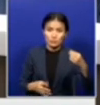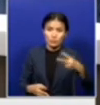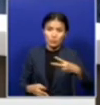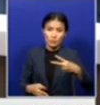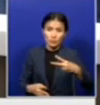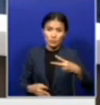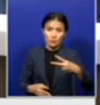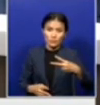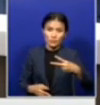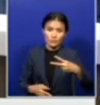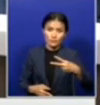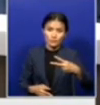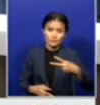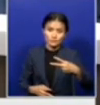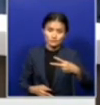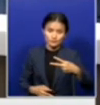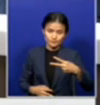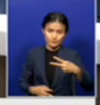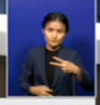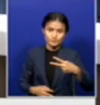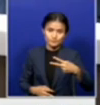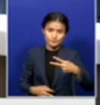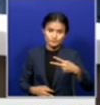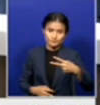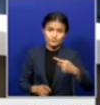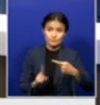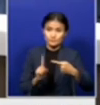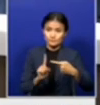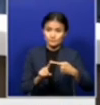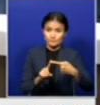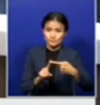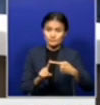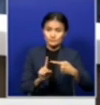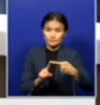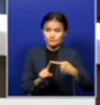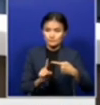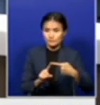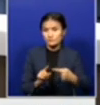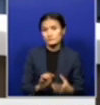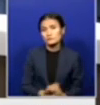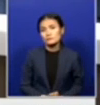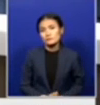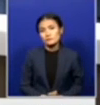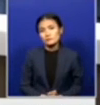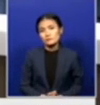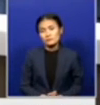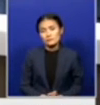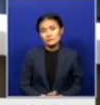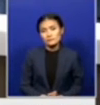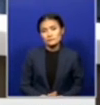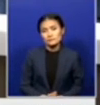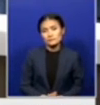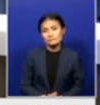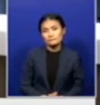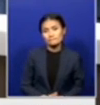ครับงานหลักแรกนั่นก็คือการแก้ไขระบาดโควิด19ซึ่ง